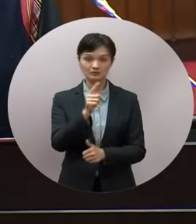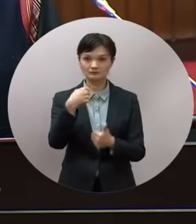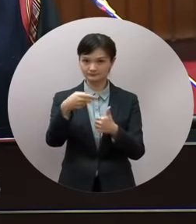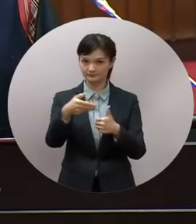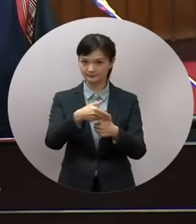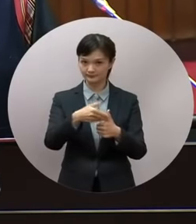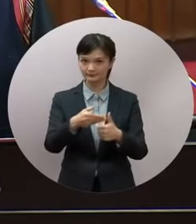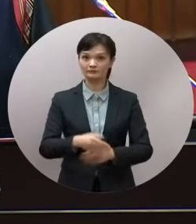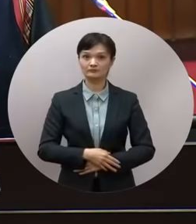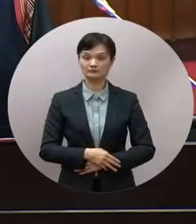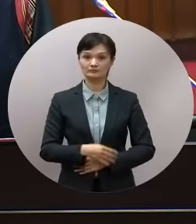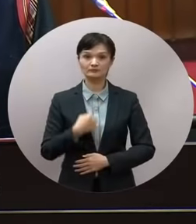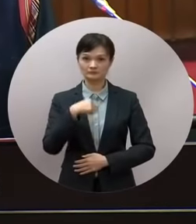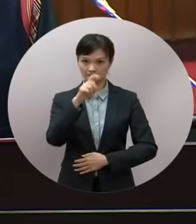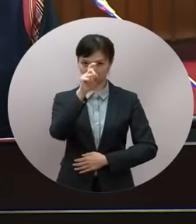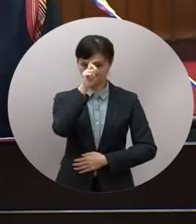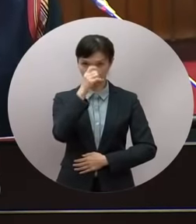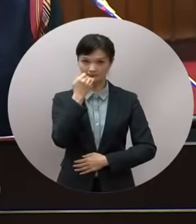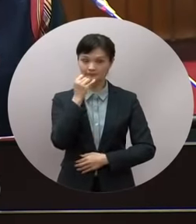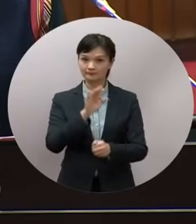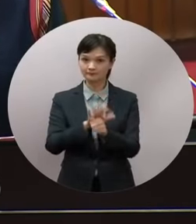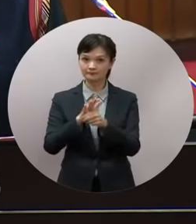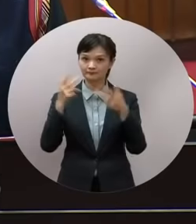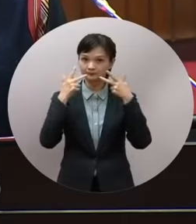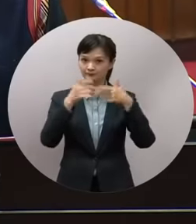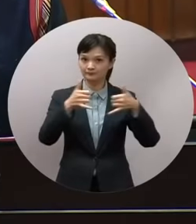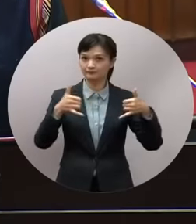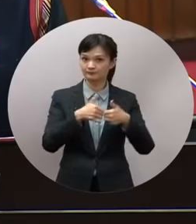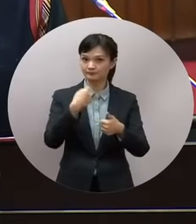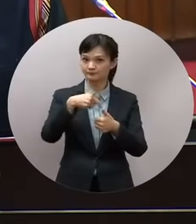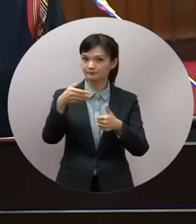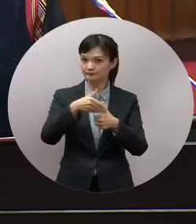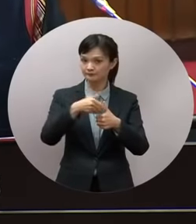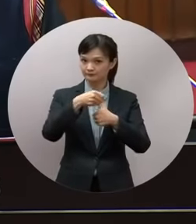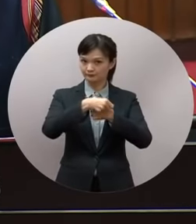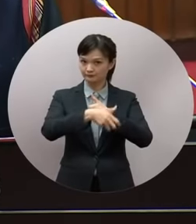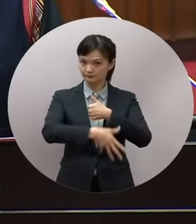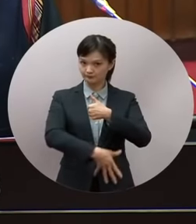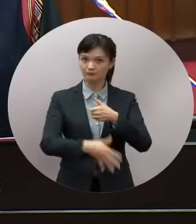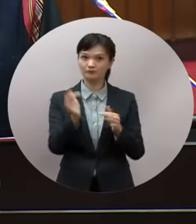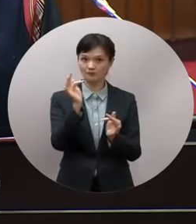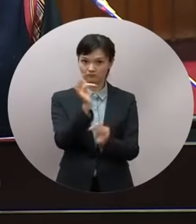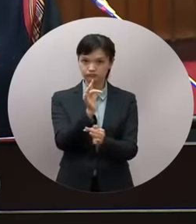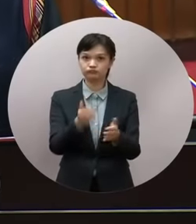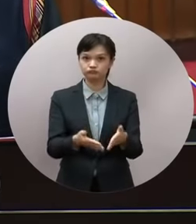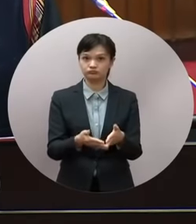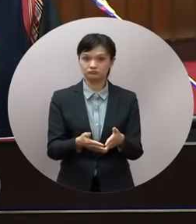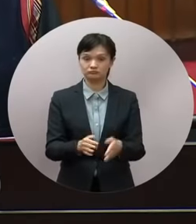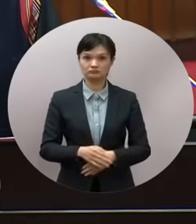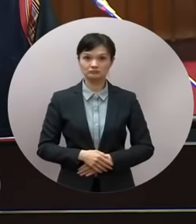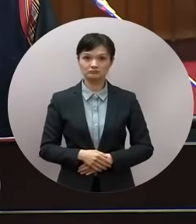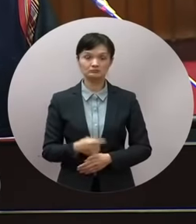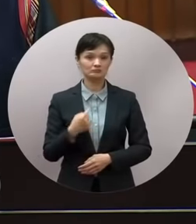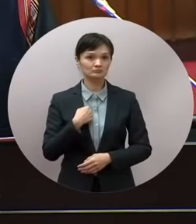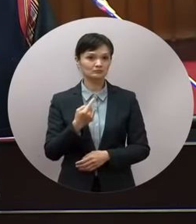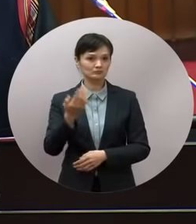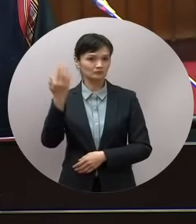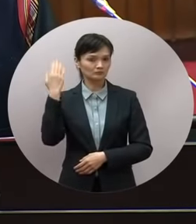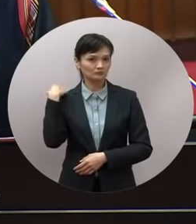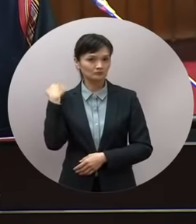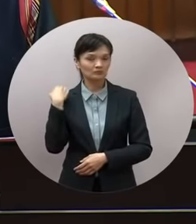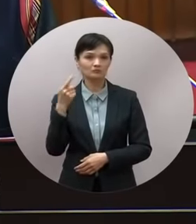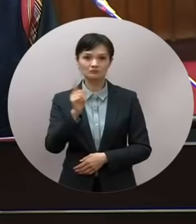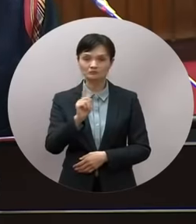们要建构的是完整的原住民族的教育体系。当时在这个地方，我也回顾了我们是怎么样搭建